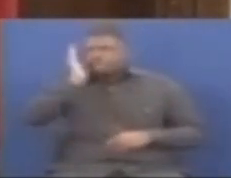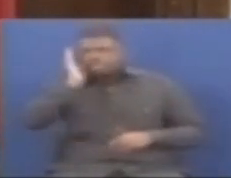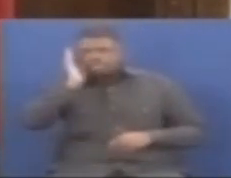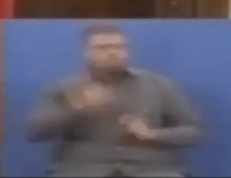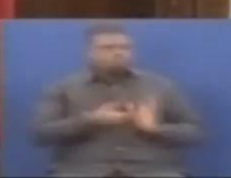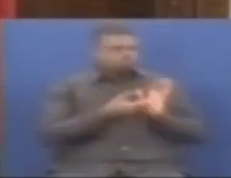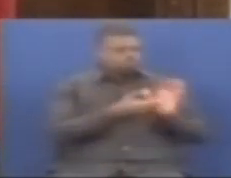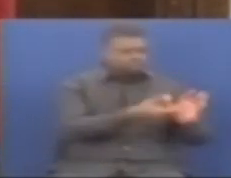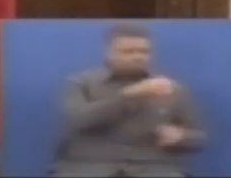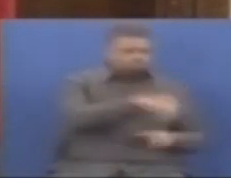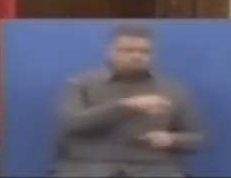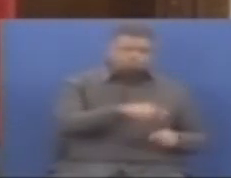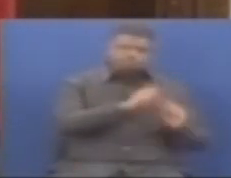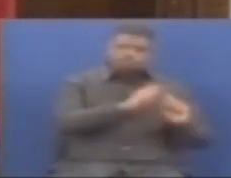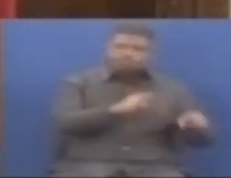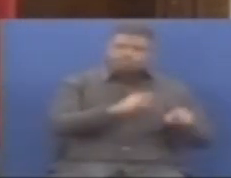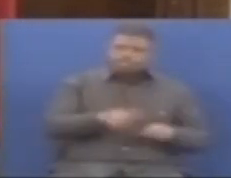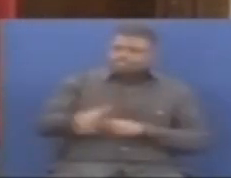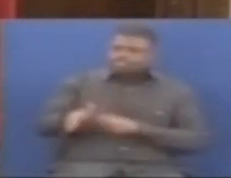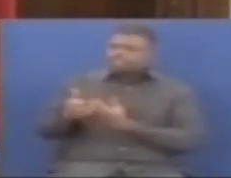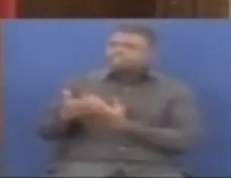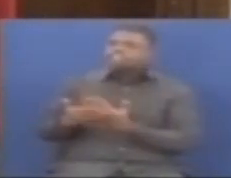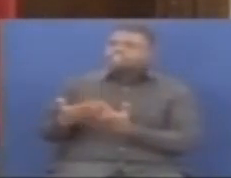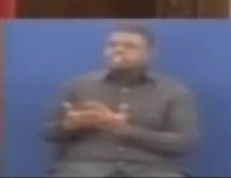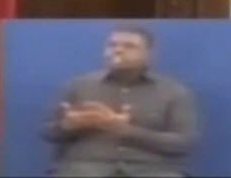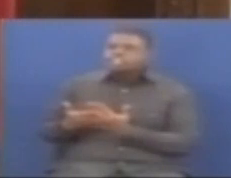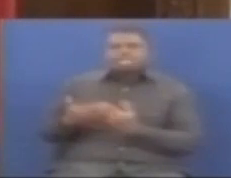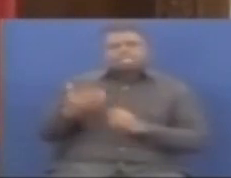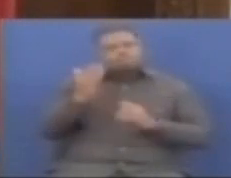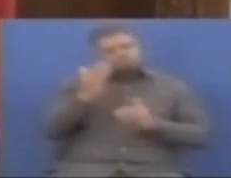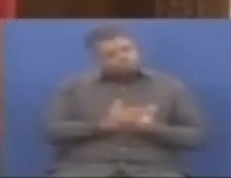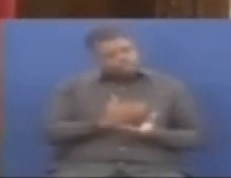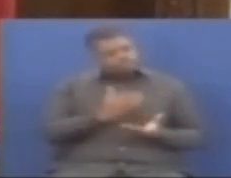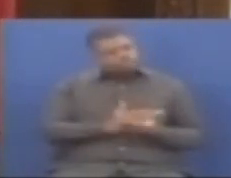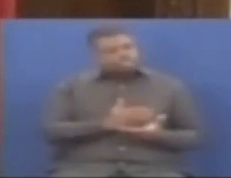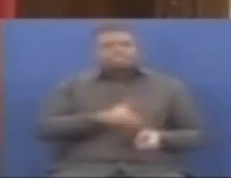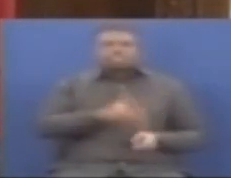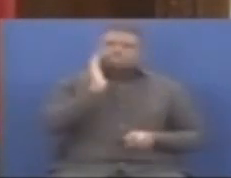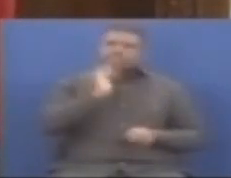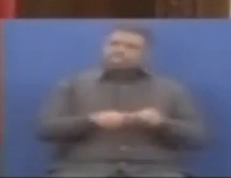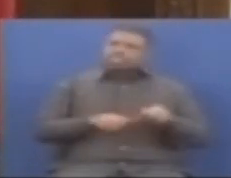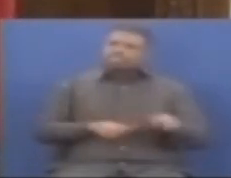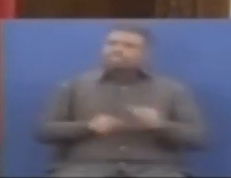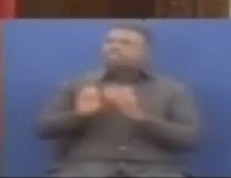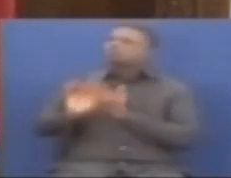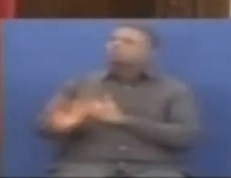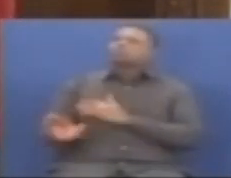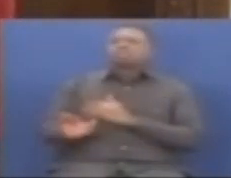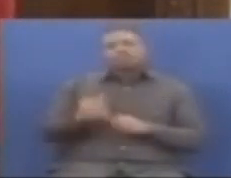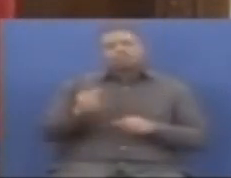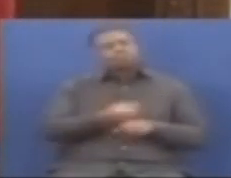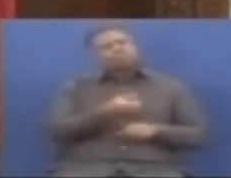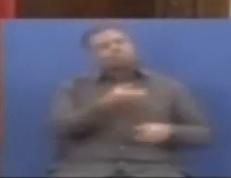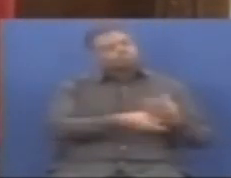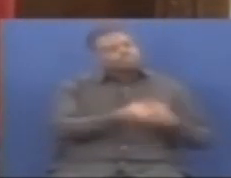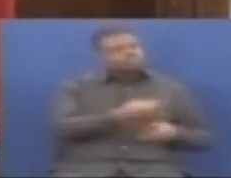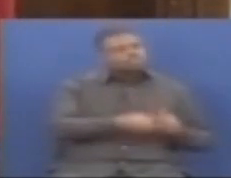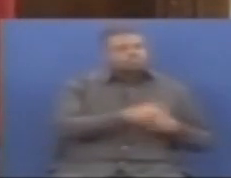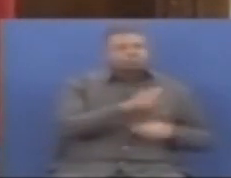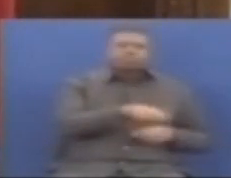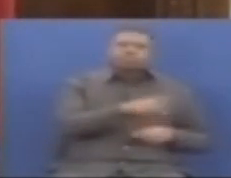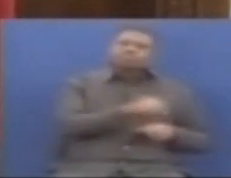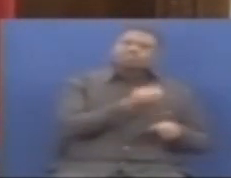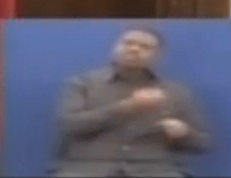tani 3,000 na visiwa vya Komoro tani 3,000 za mahindi kwa kipindi cha mwaka